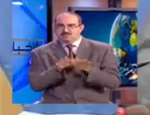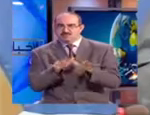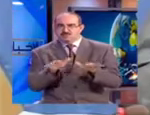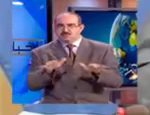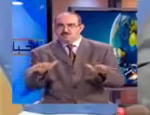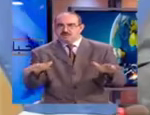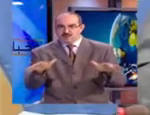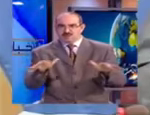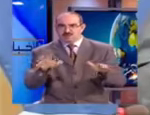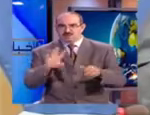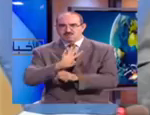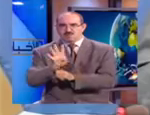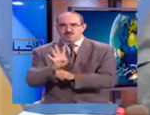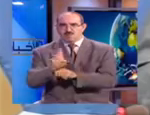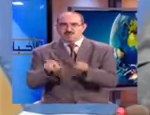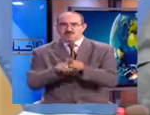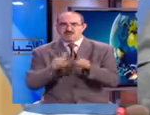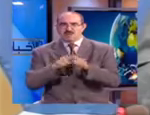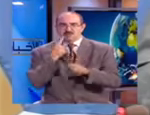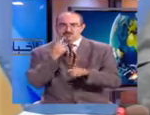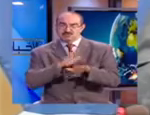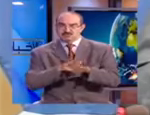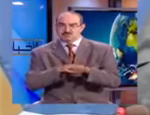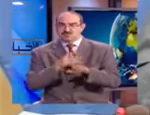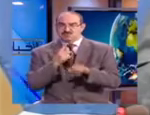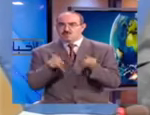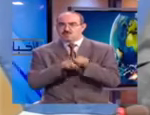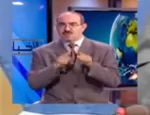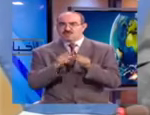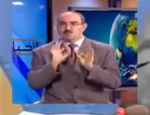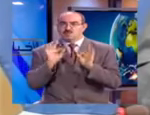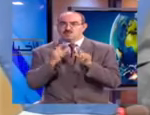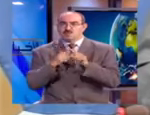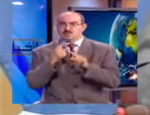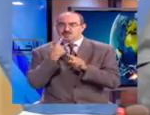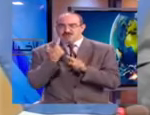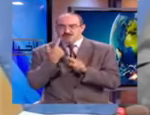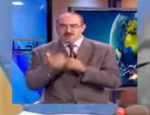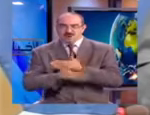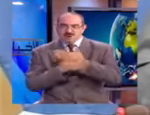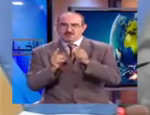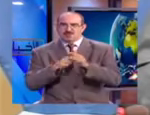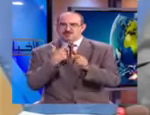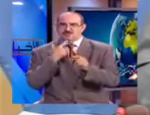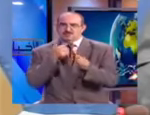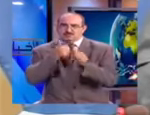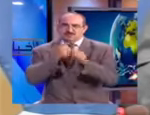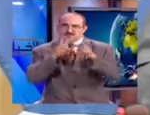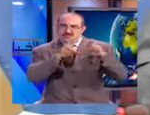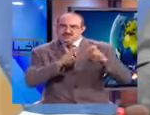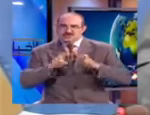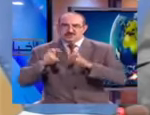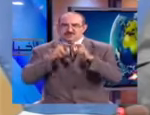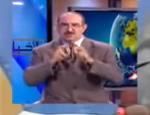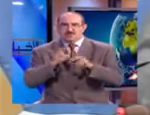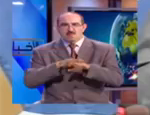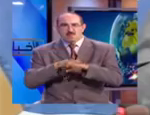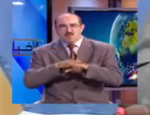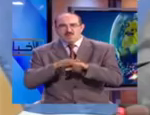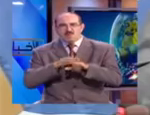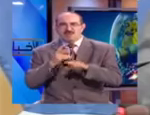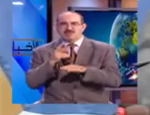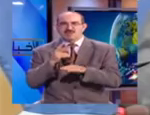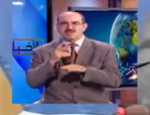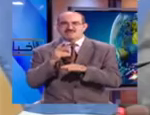على أراضيهما، في وقت أكدت فيه أنها ستنكب بكل إمكاناتها على البحث في أصل الوباء